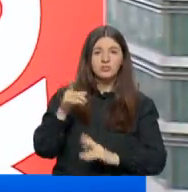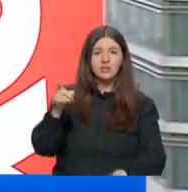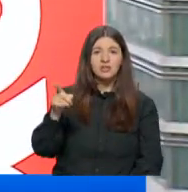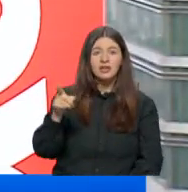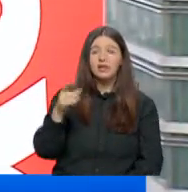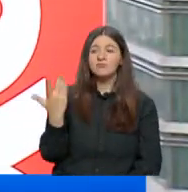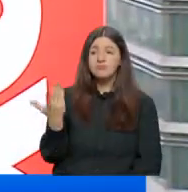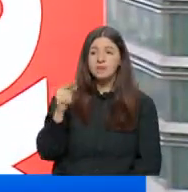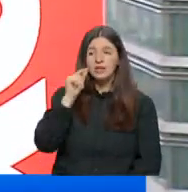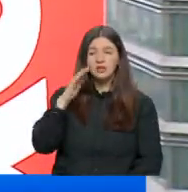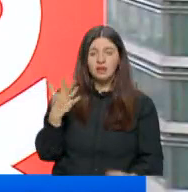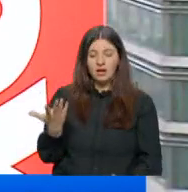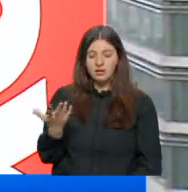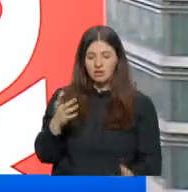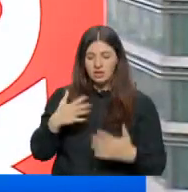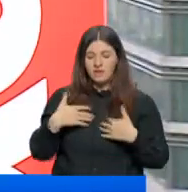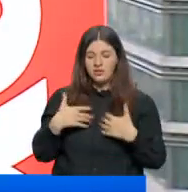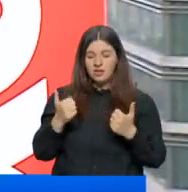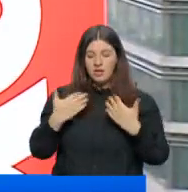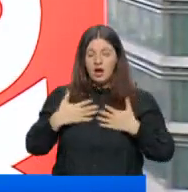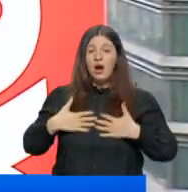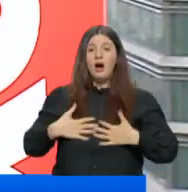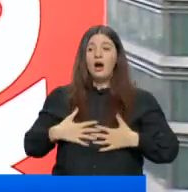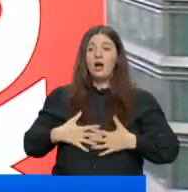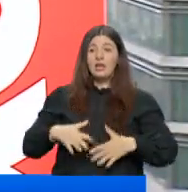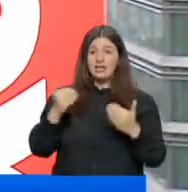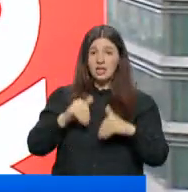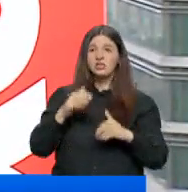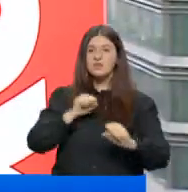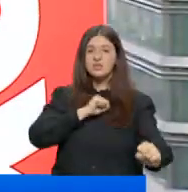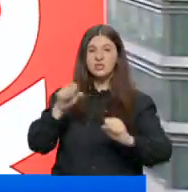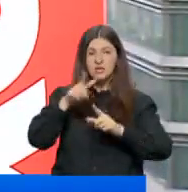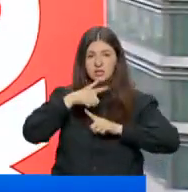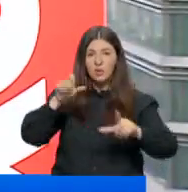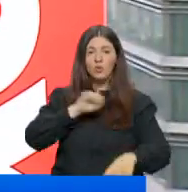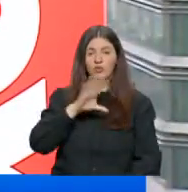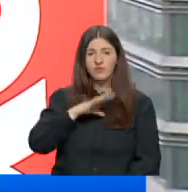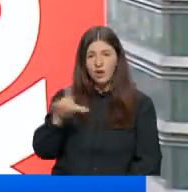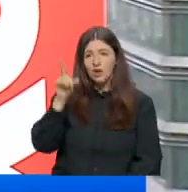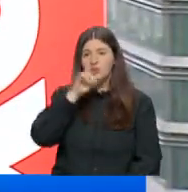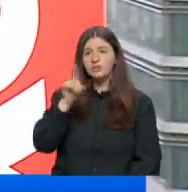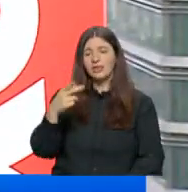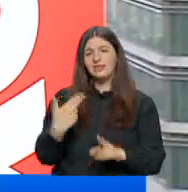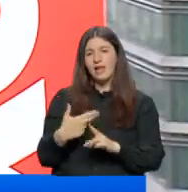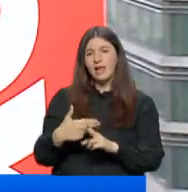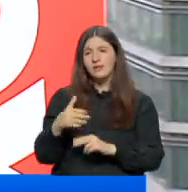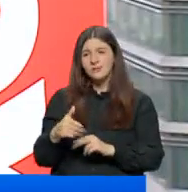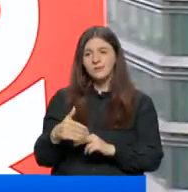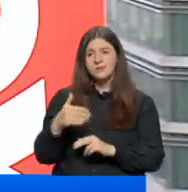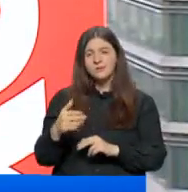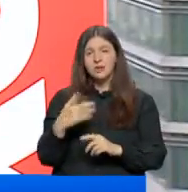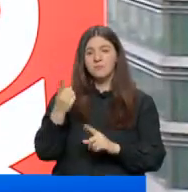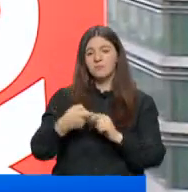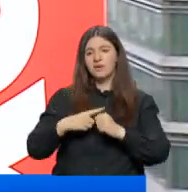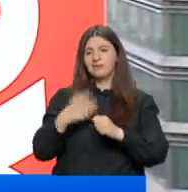karşıydı. Dolayısıyla insanlar artık nefes alamaz hale getirilirse isyan ederler diye bir korkuları var. O yüzden deneyerek ilerliyorlar. Geçen hafta